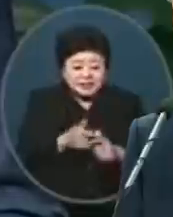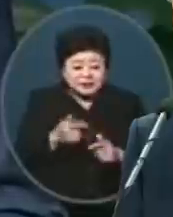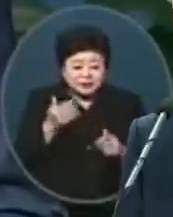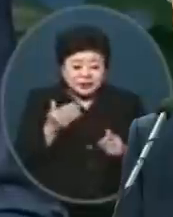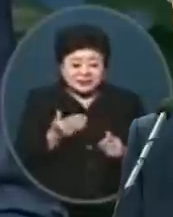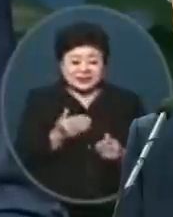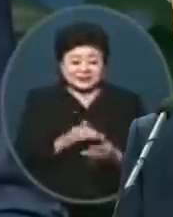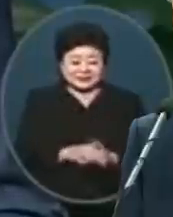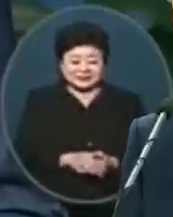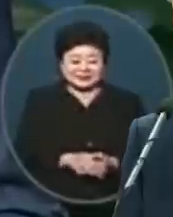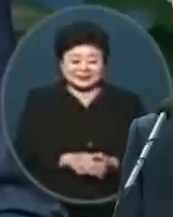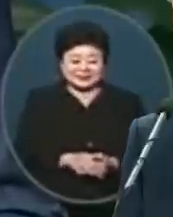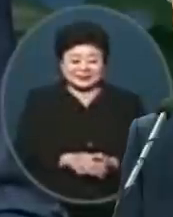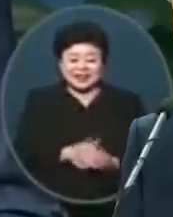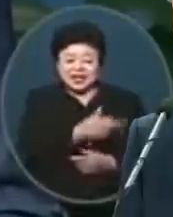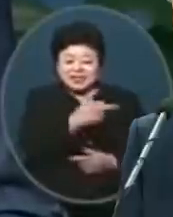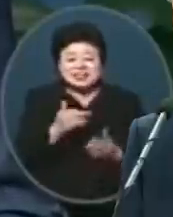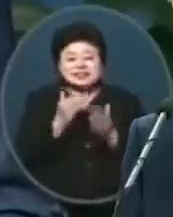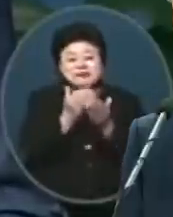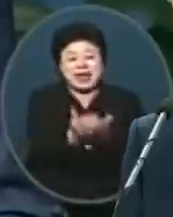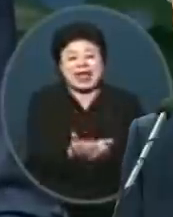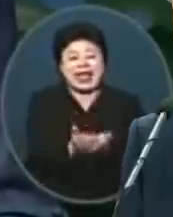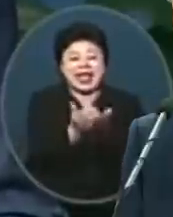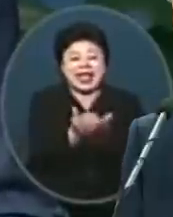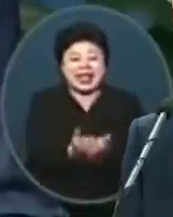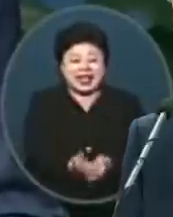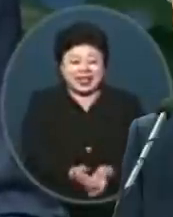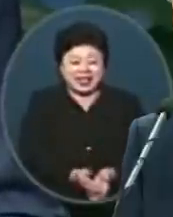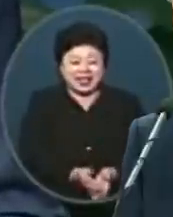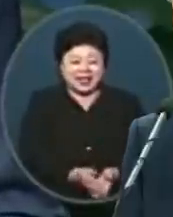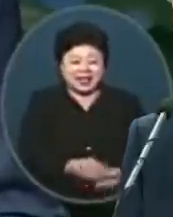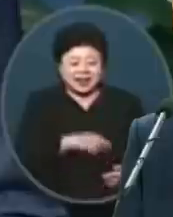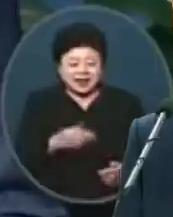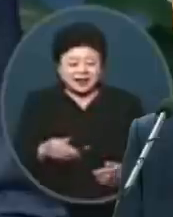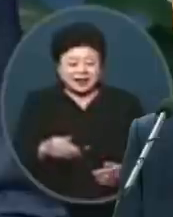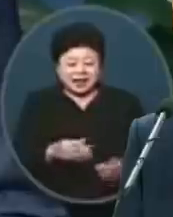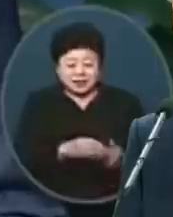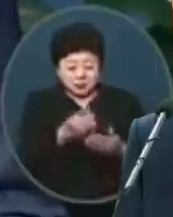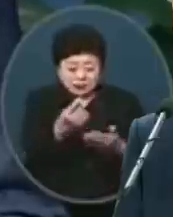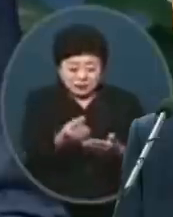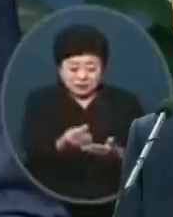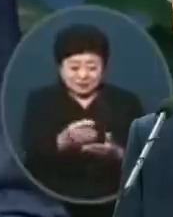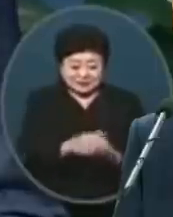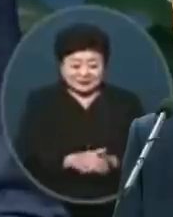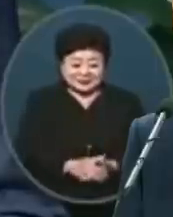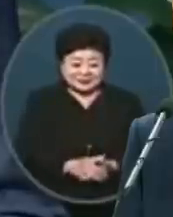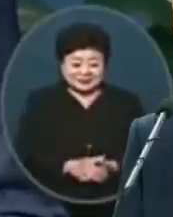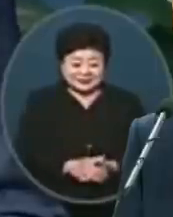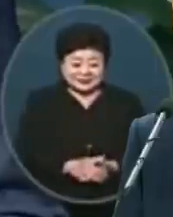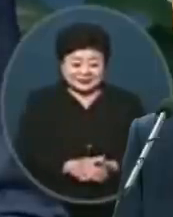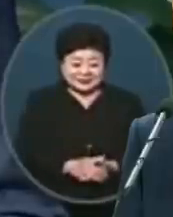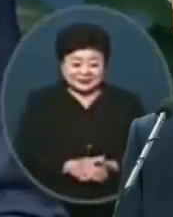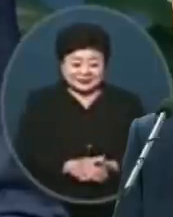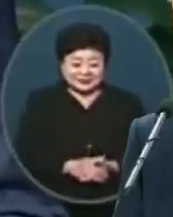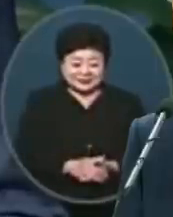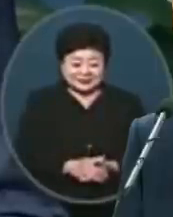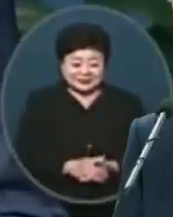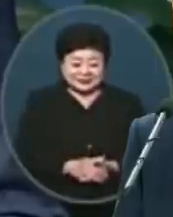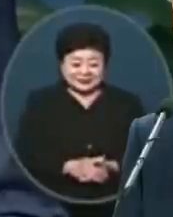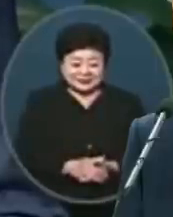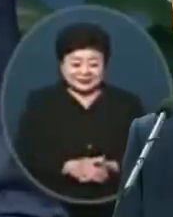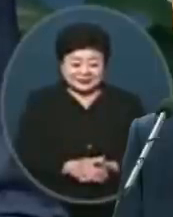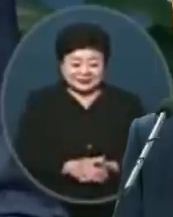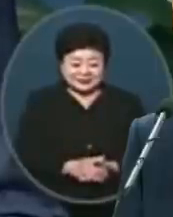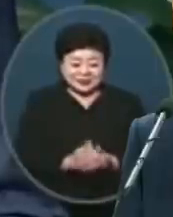예수님께서 큰 배를 부두가에 가지고 와서 제 배를